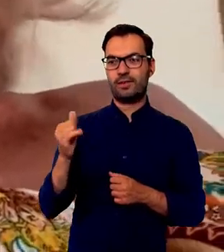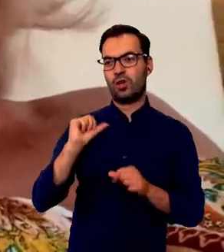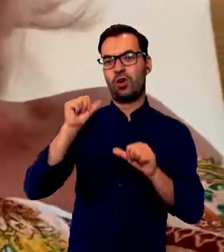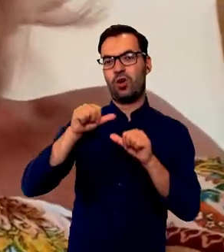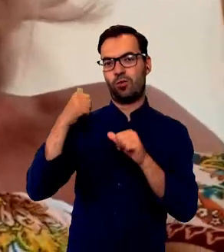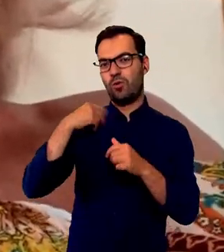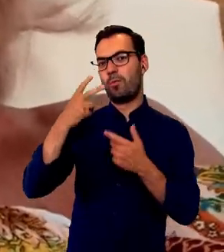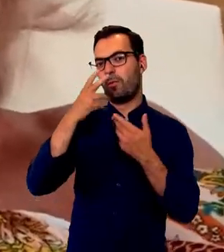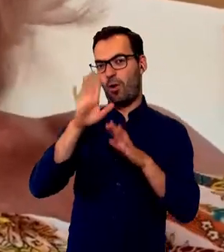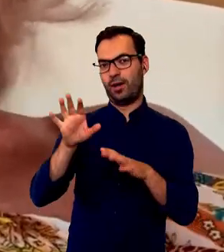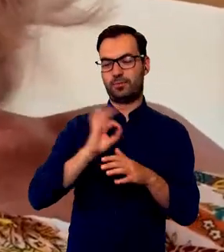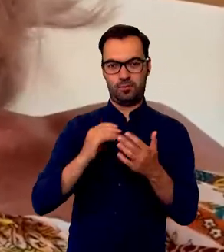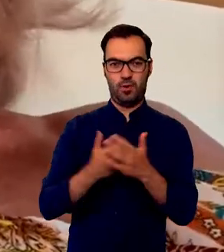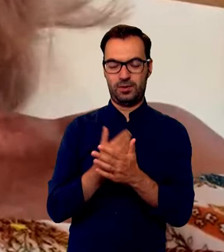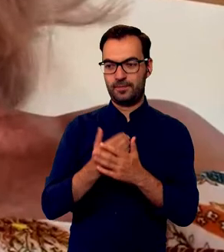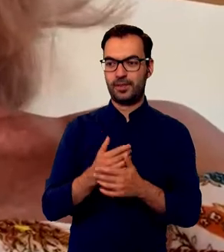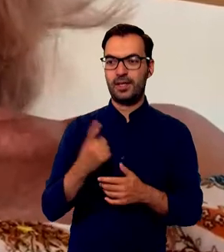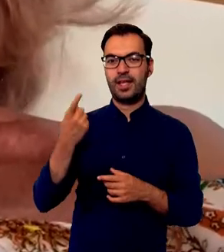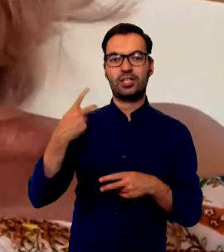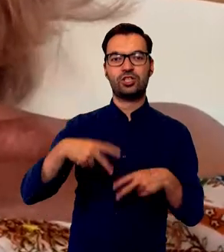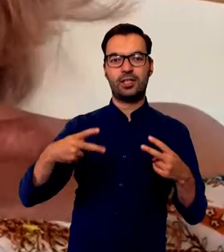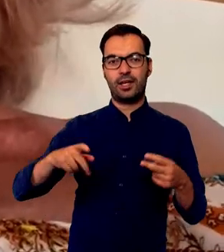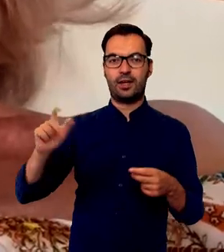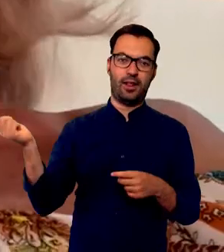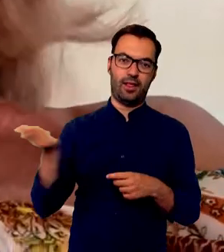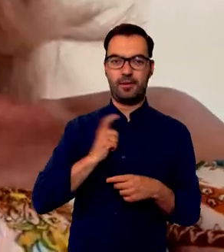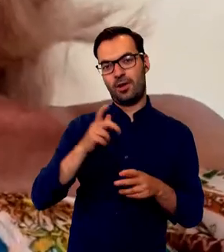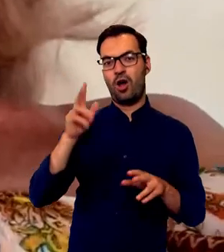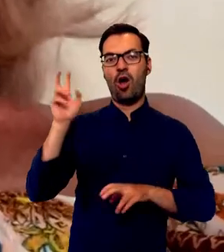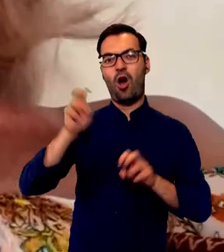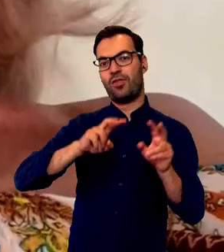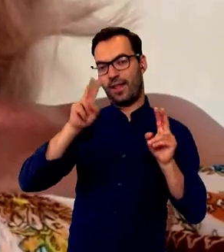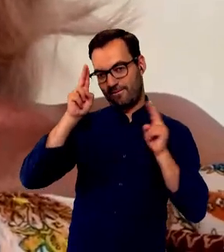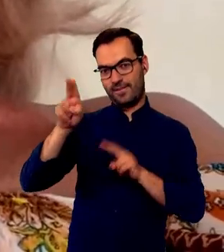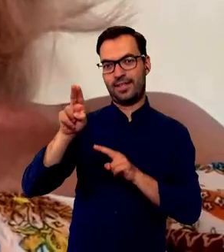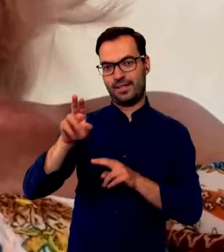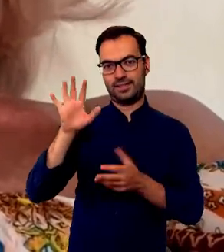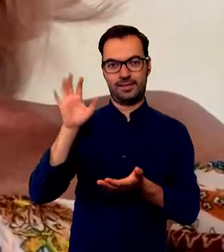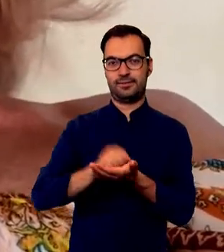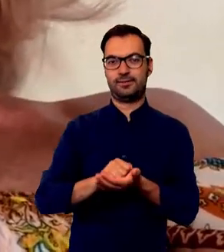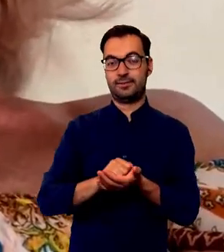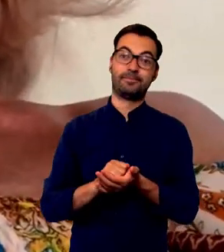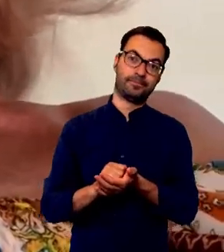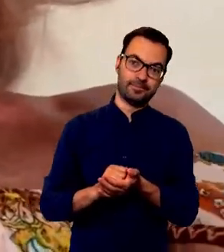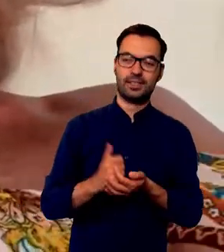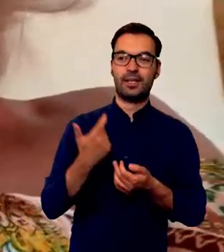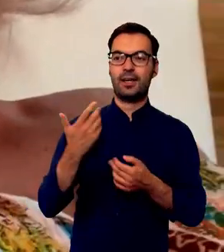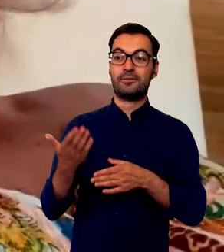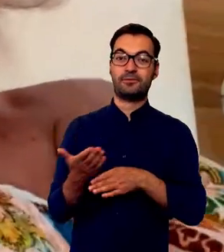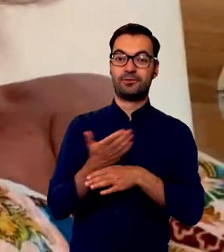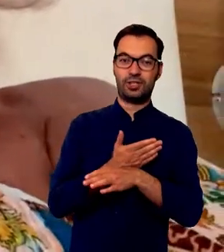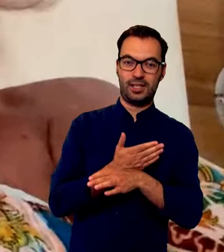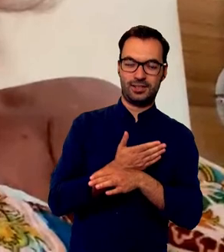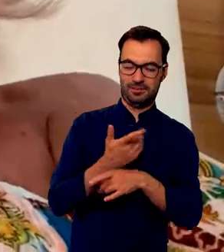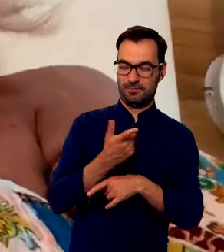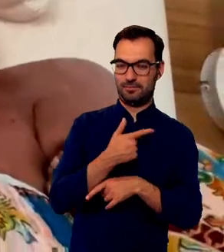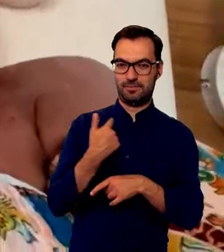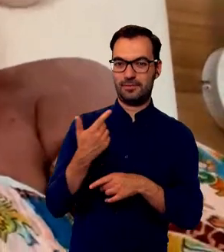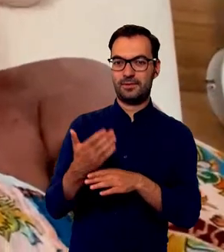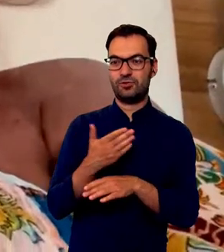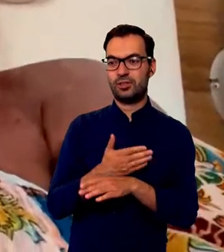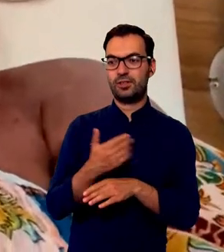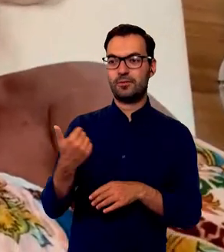pokaz. Pamiętam, jak jedna dziennikarka modowa zarzuciła, że wynajęliśmy hotel. Otóż przed nami w tym hotelu